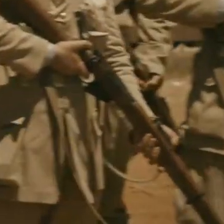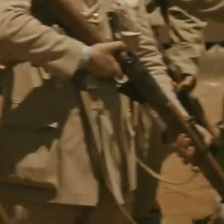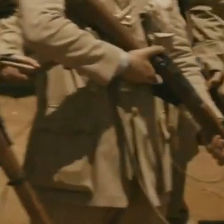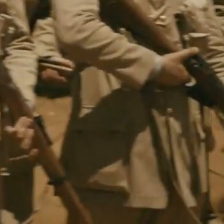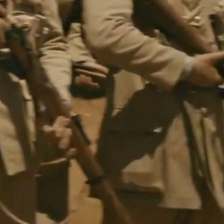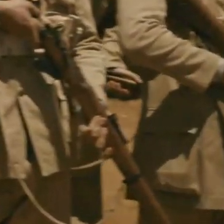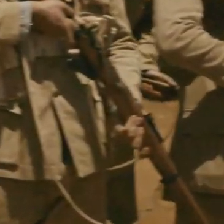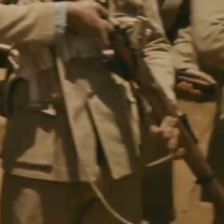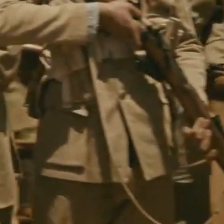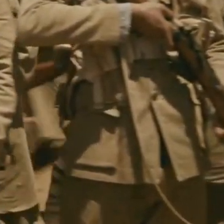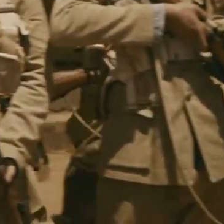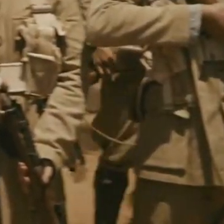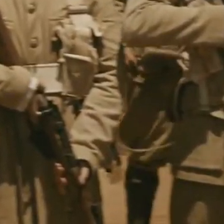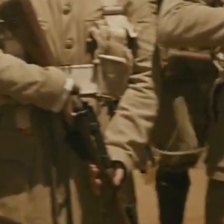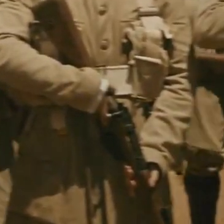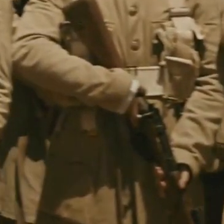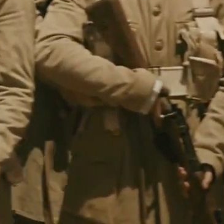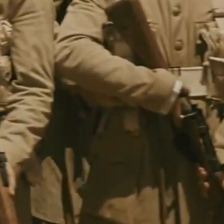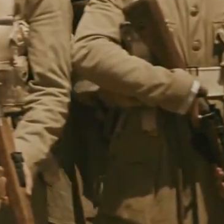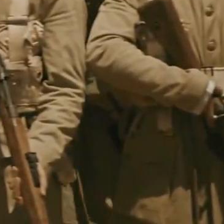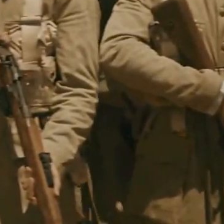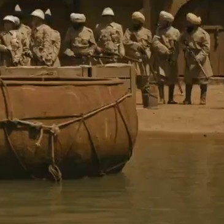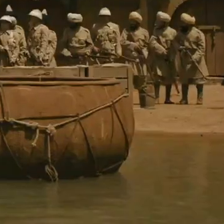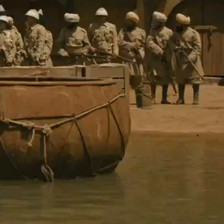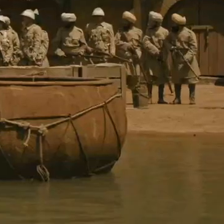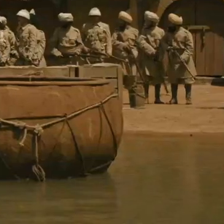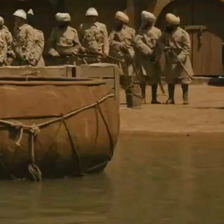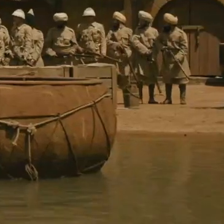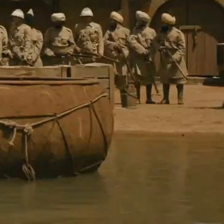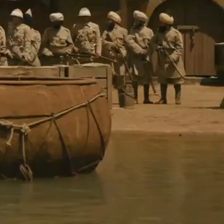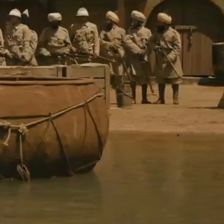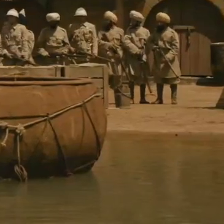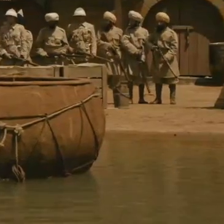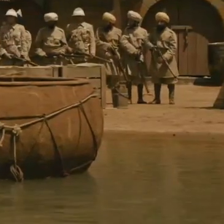Binaların önündeki boş alanda dizilip hazır olda durdular.